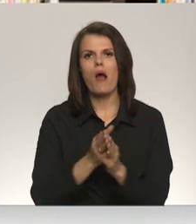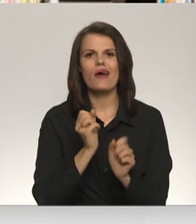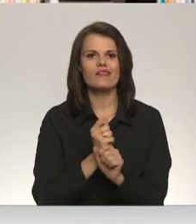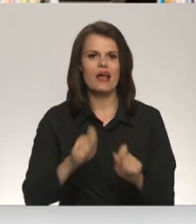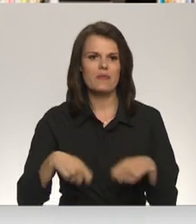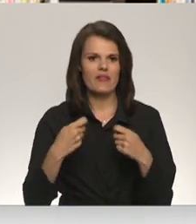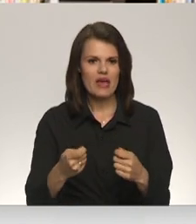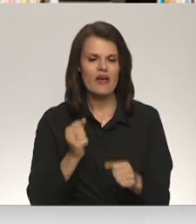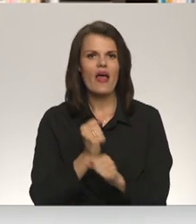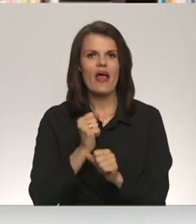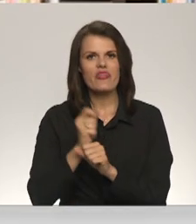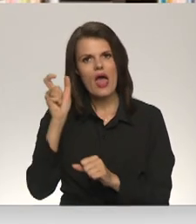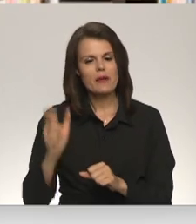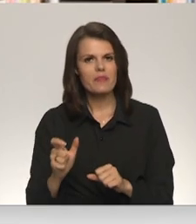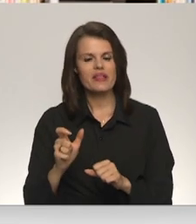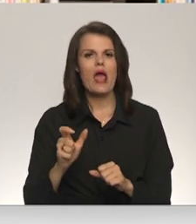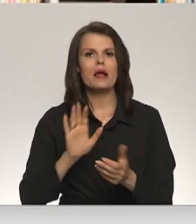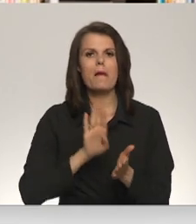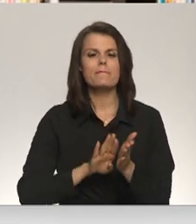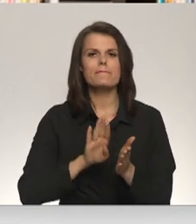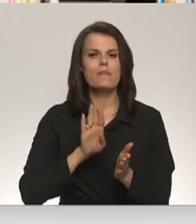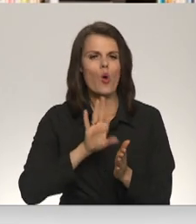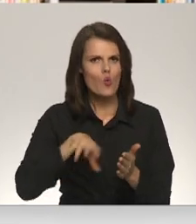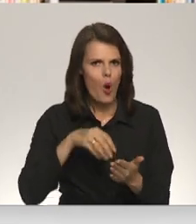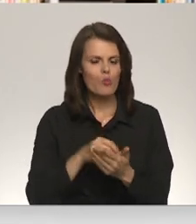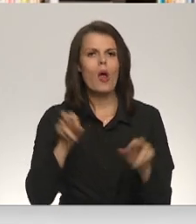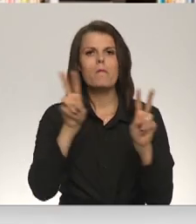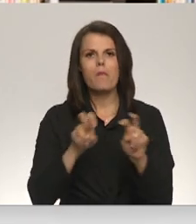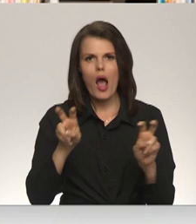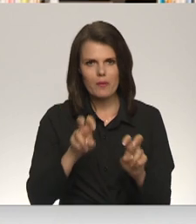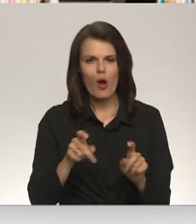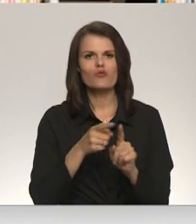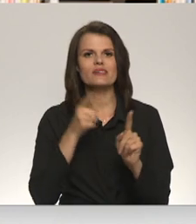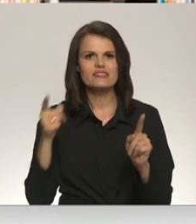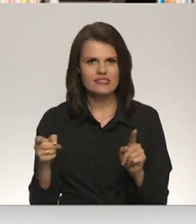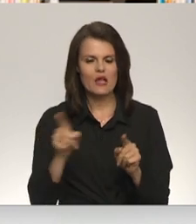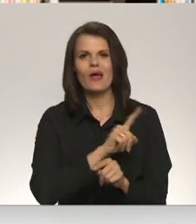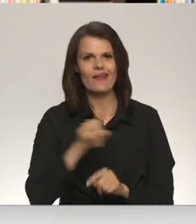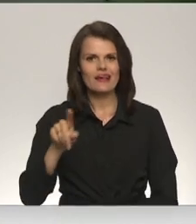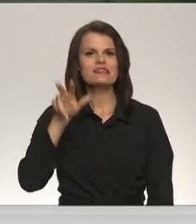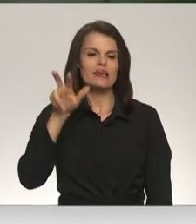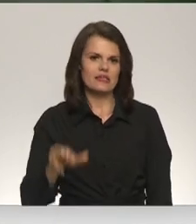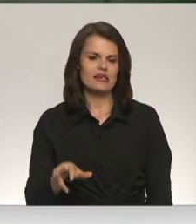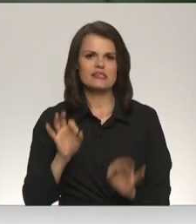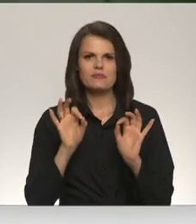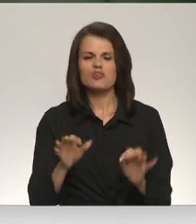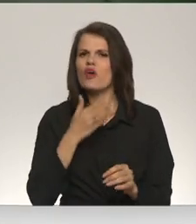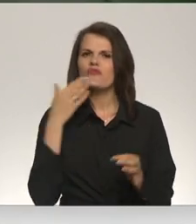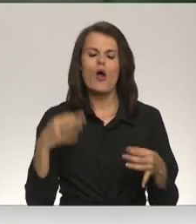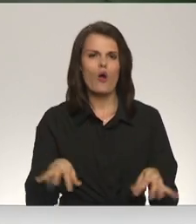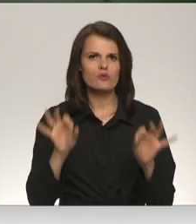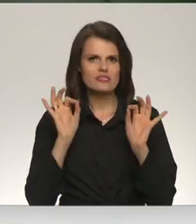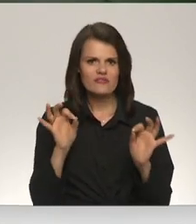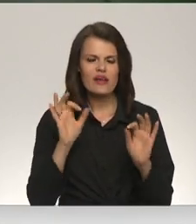devēju. Darbiniekam uzņēmumā bez koplīguma joprojām pārbaudas termiņš būs neilgāks par 3 mēnešiem. Nav